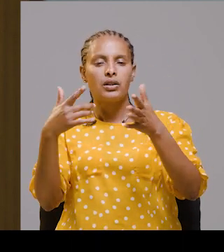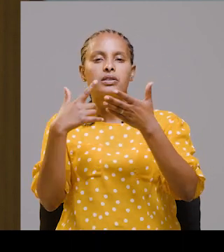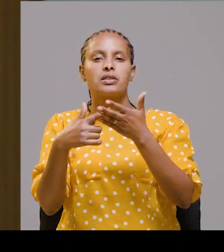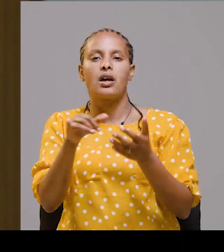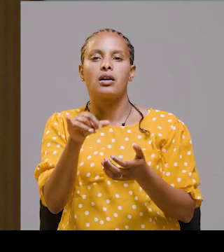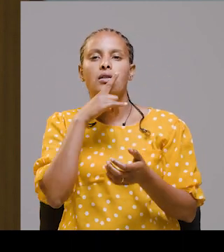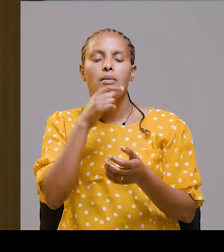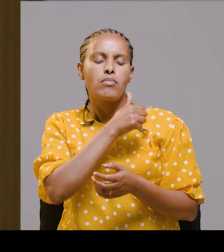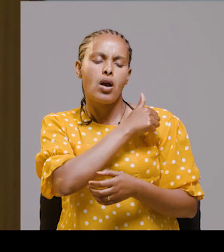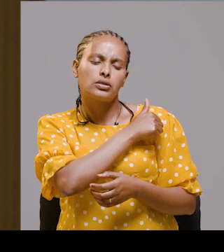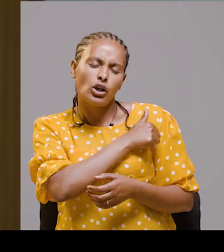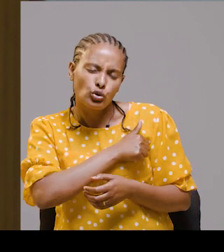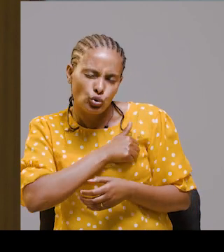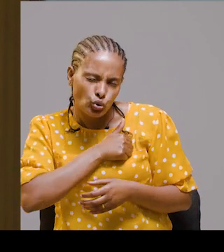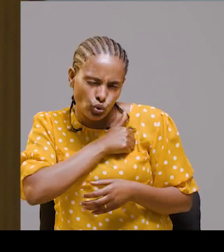እንደዚህ የሚያሳዝኑ